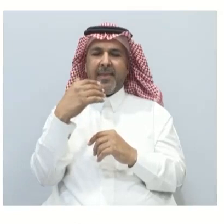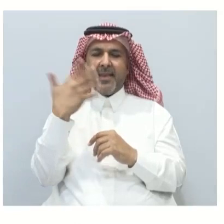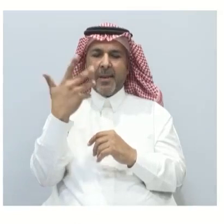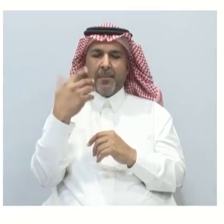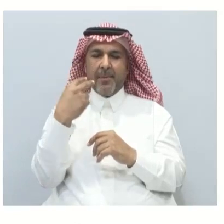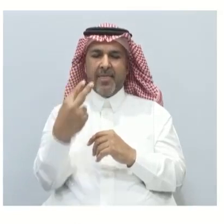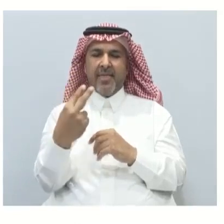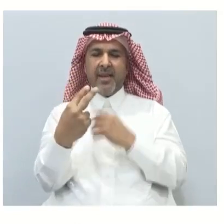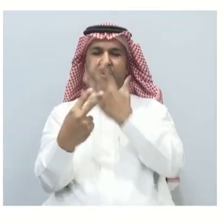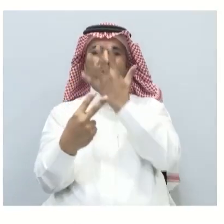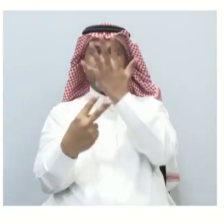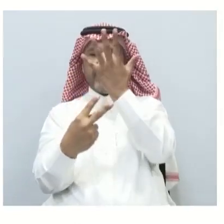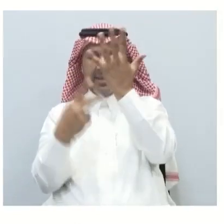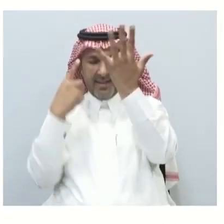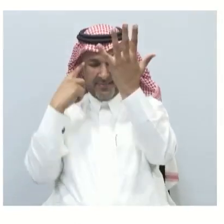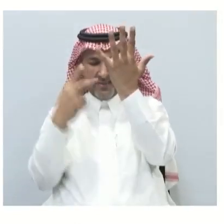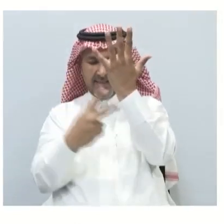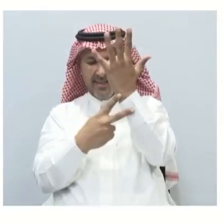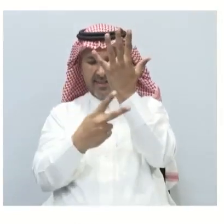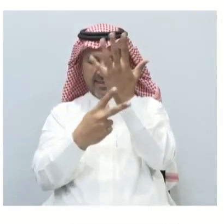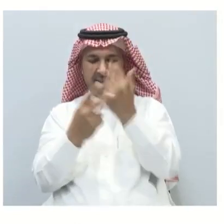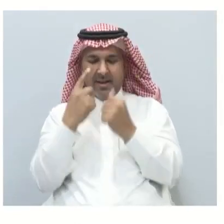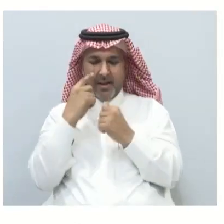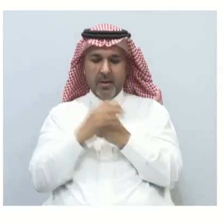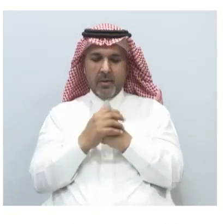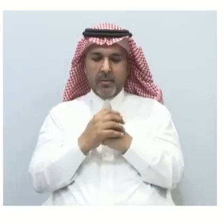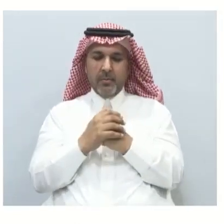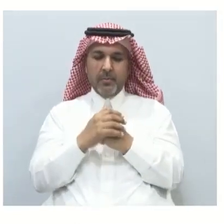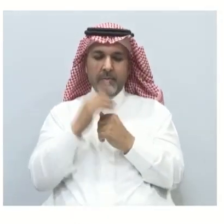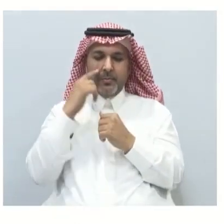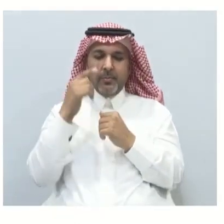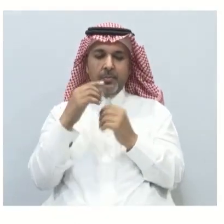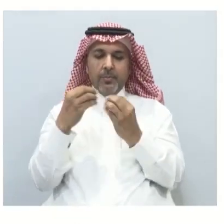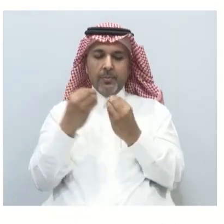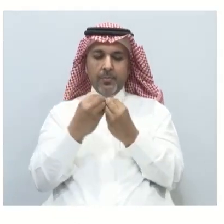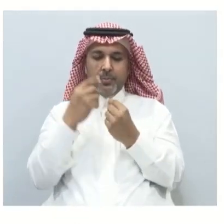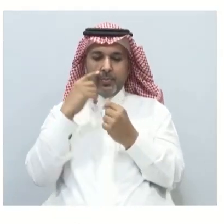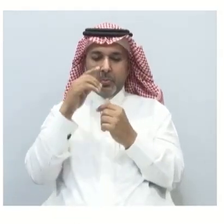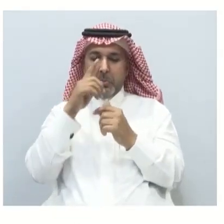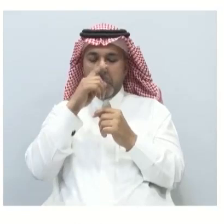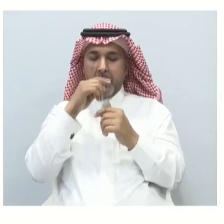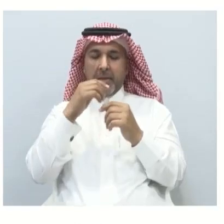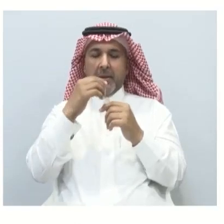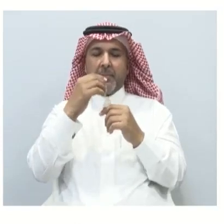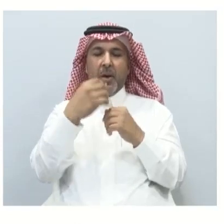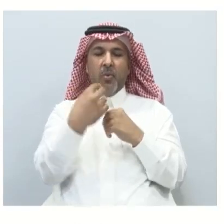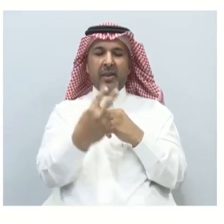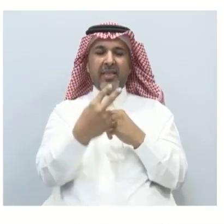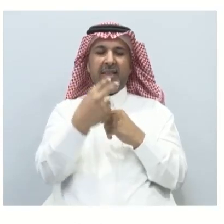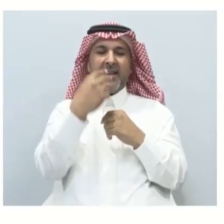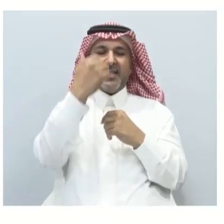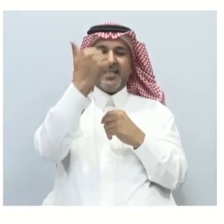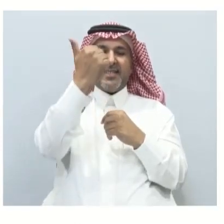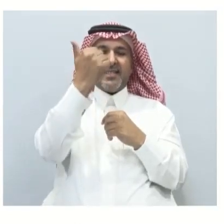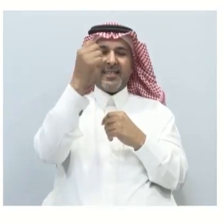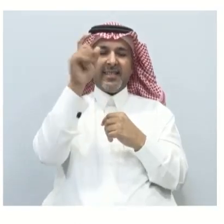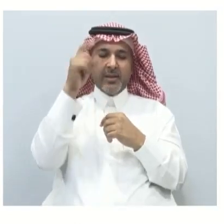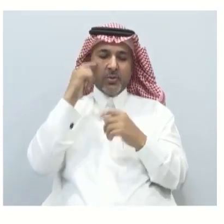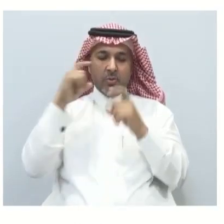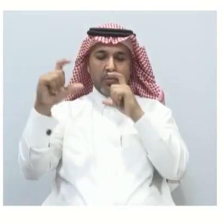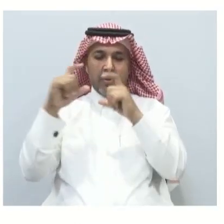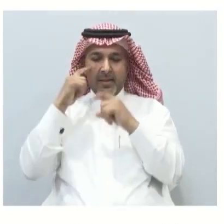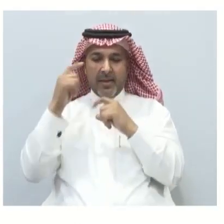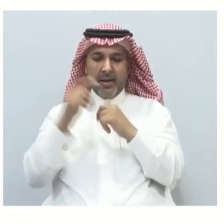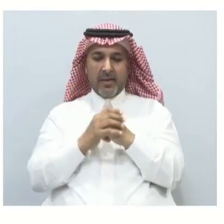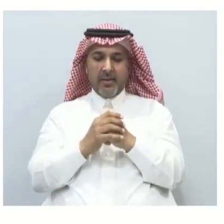بقول الاس الاول هو 6 اكس والاس الثاني 5 مضروبه في اكس ناقص 2 يلا نحل ه